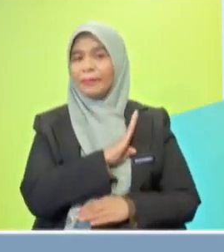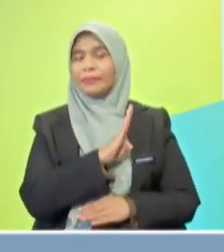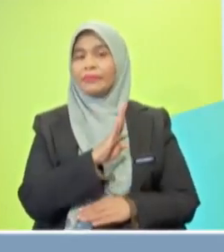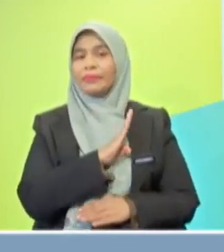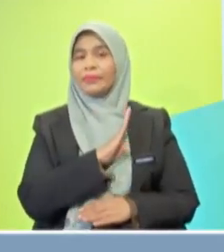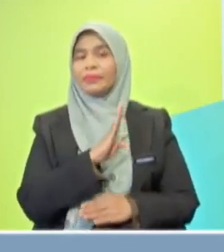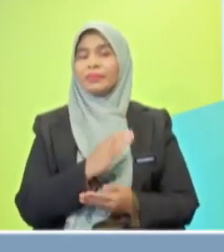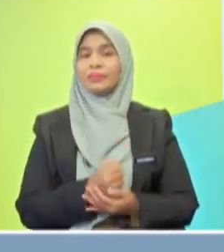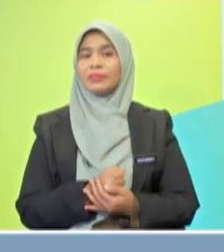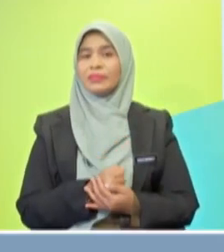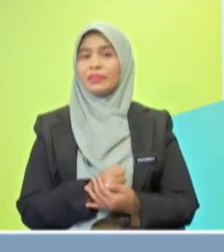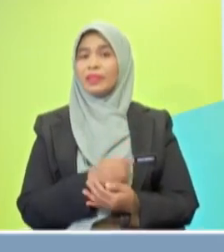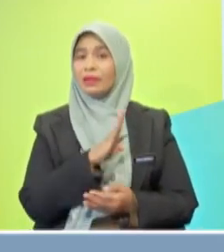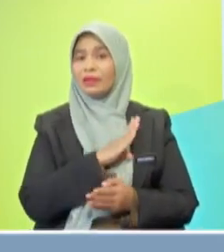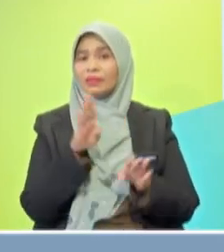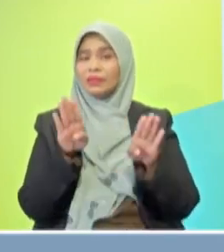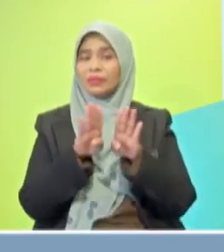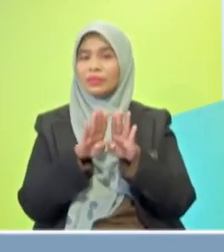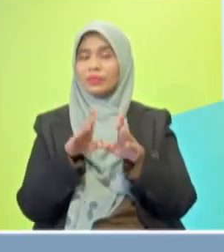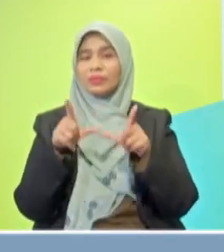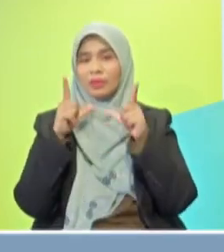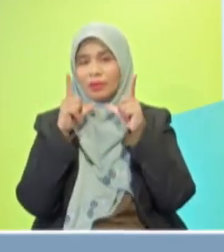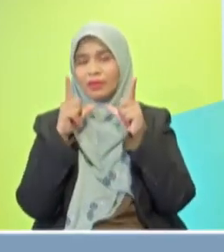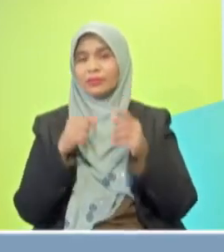Ada sediakan adab-adab menutup aurat dalam tu?